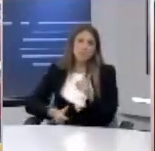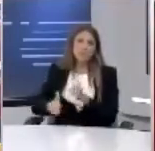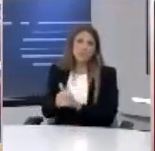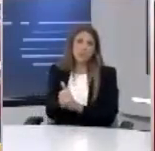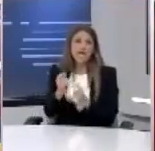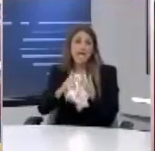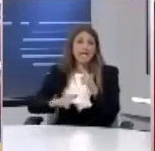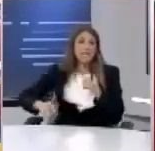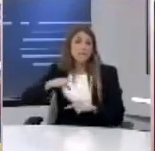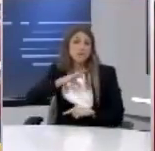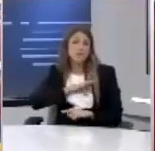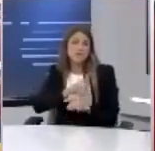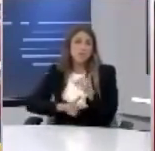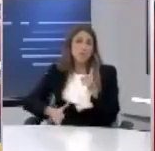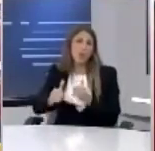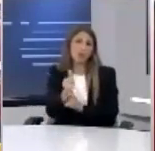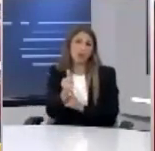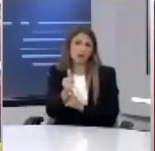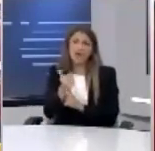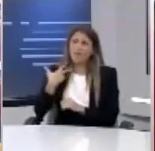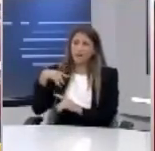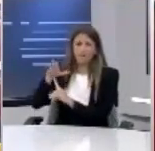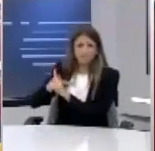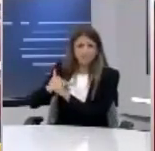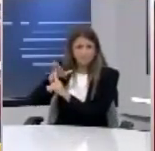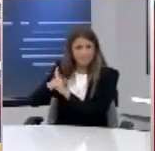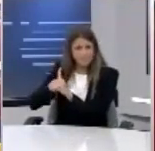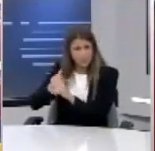Ερντογάν και τους γείτονές μας. Ούτε μία φορά.